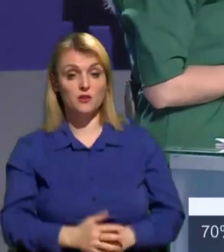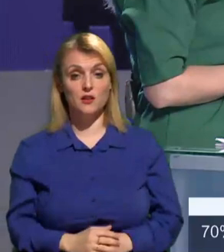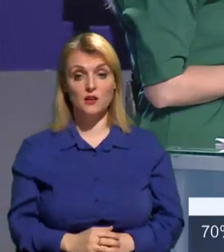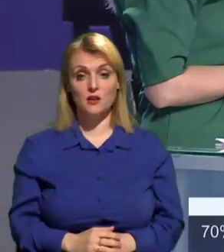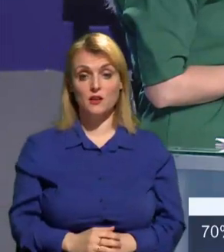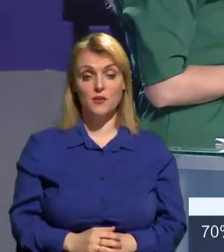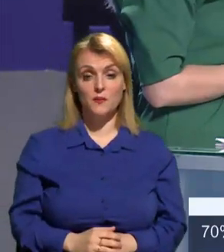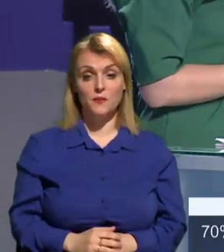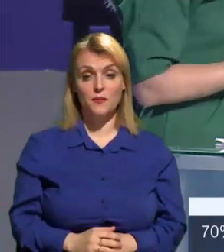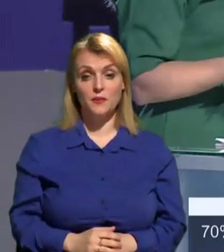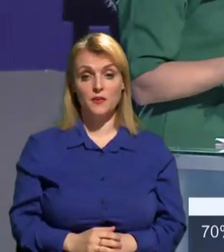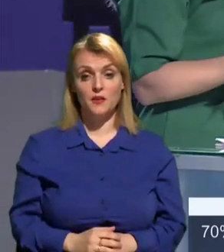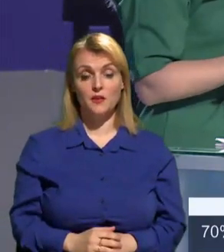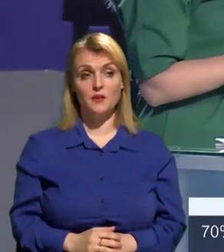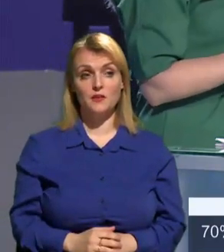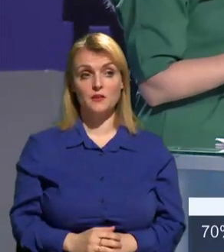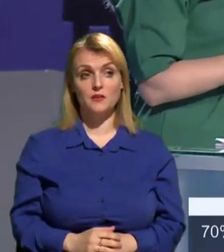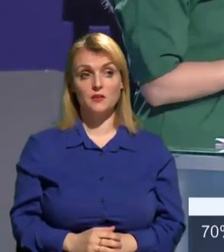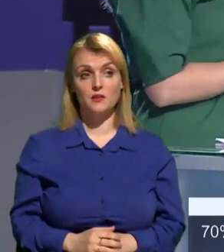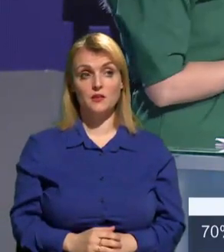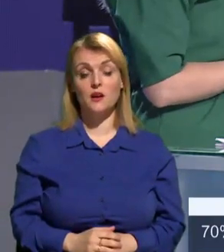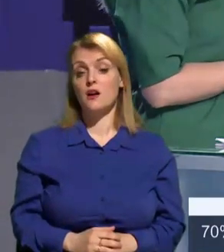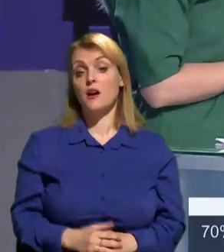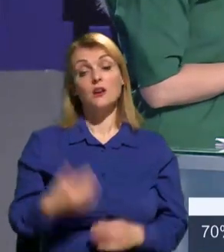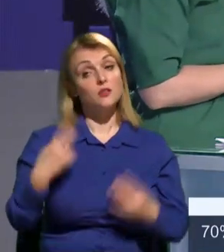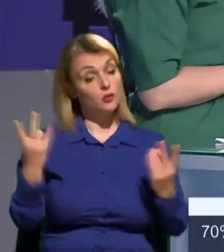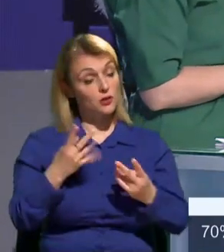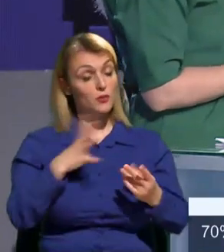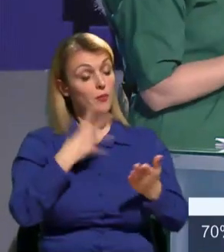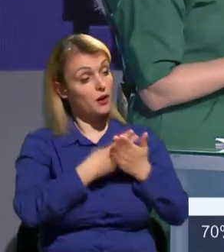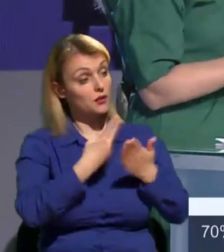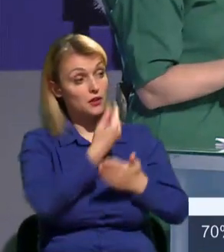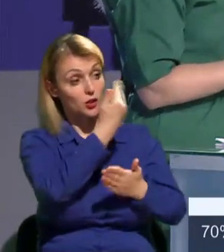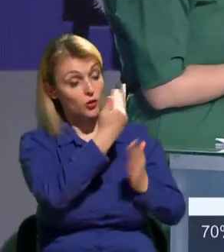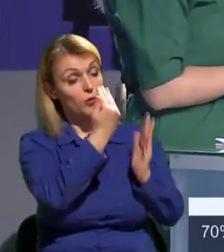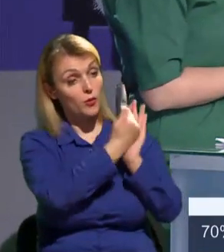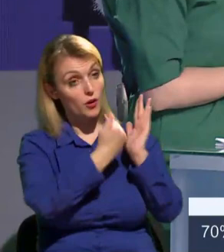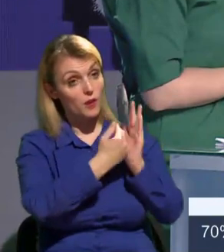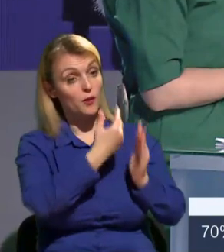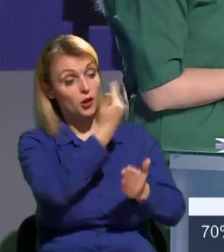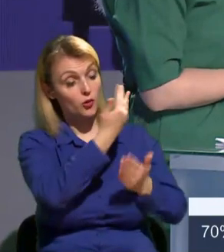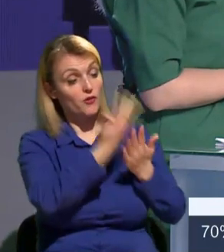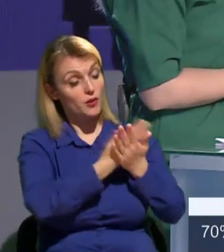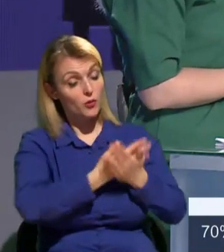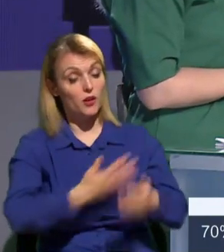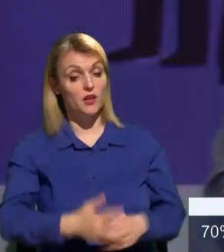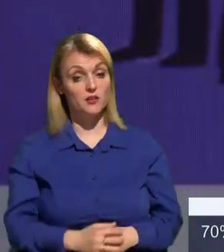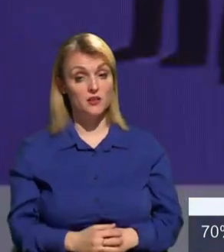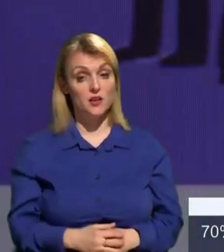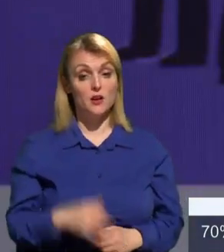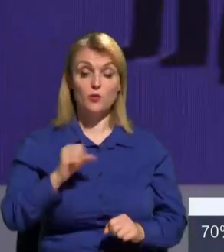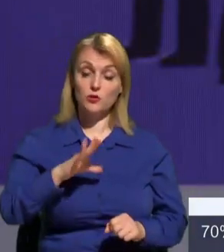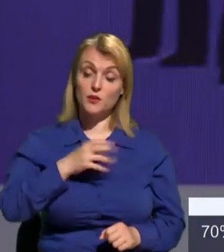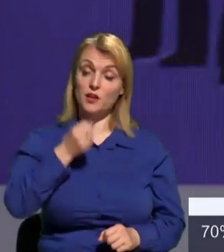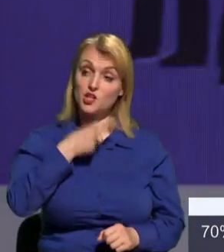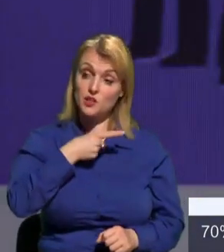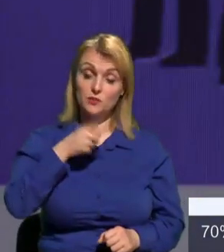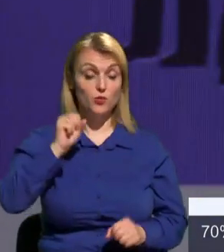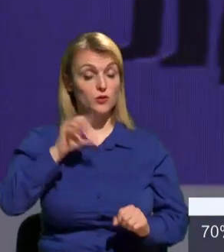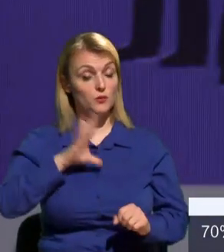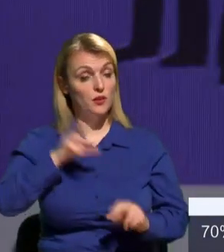este posibil, prezentă... de asta și zic, nu știu. Deci data trecută, okay. În următură, exact la fel, domnule întrebarea postică, mea către domnul președinte Dodon.